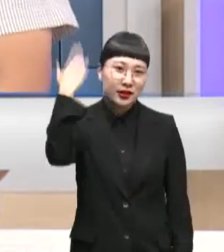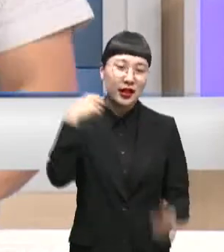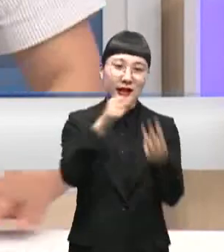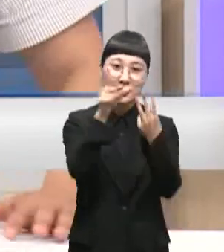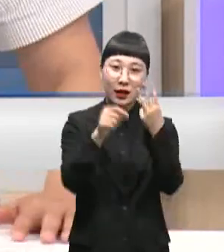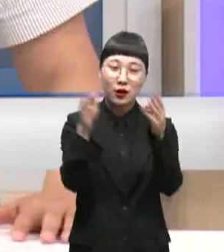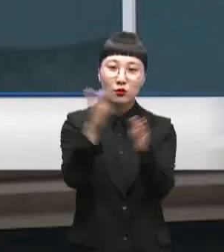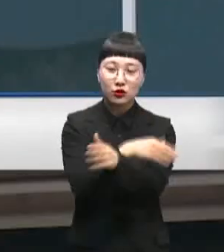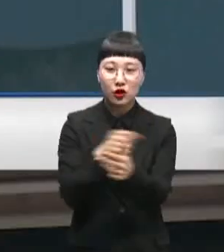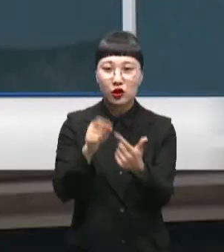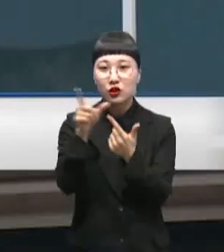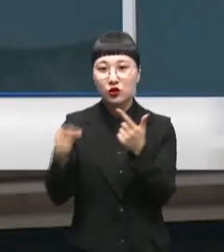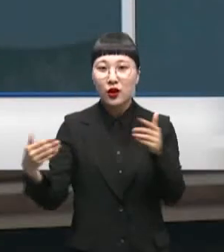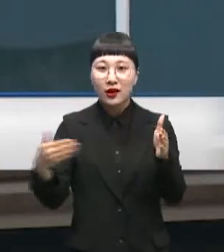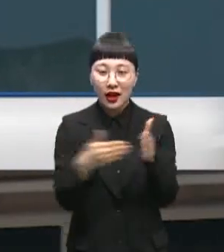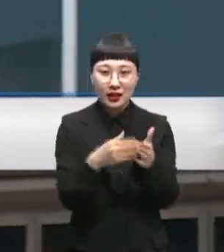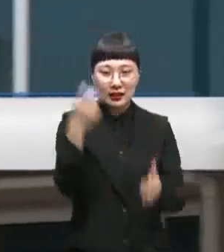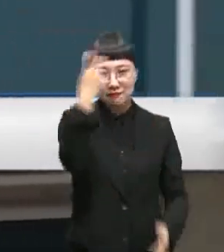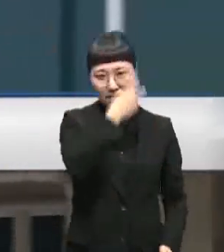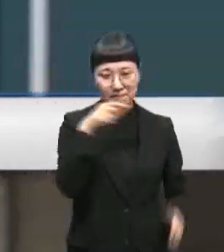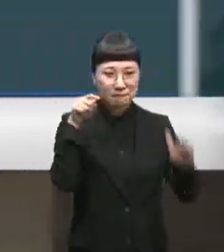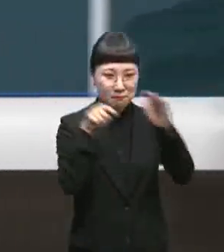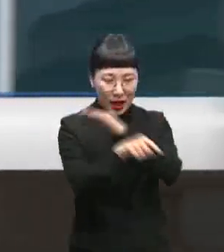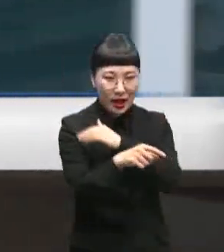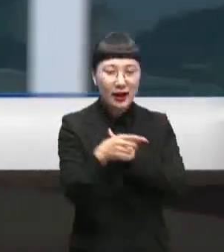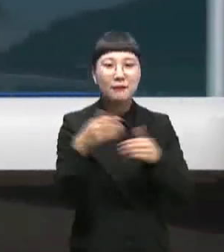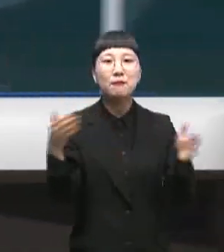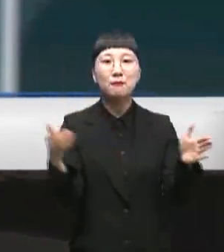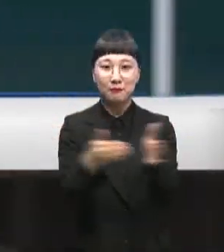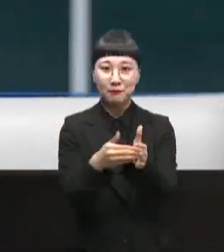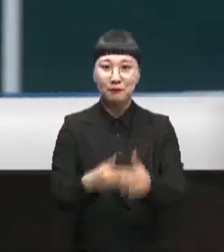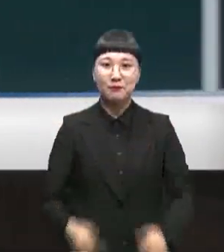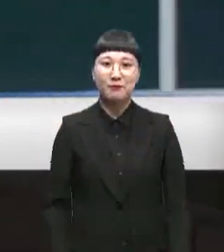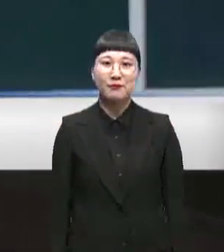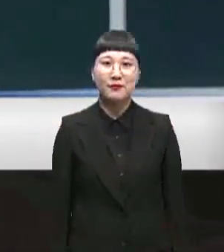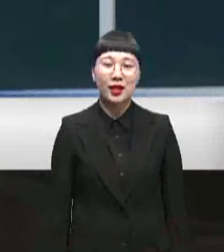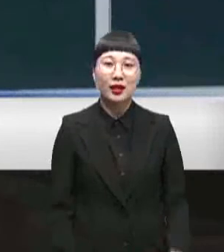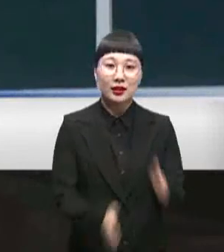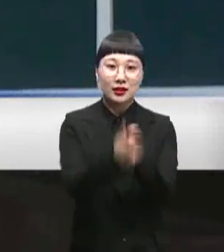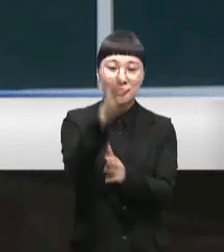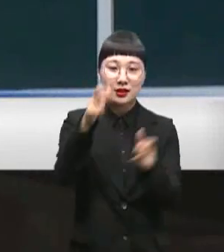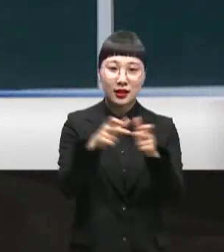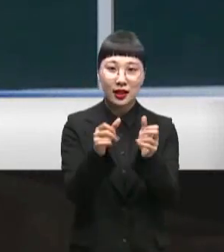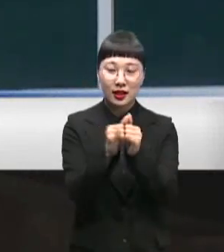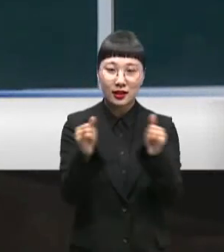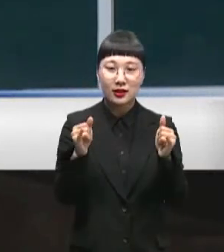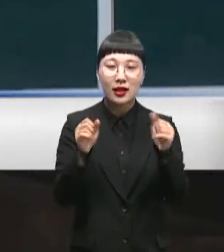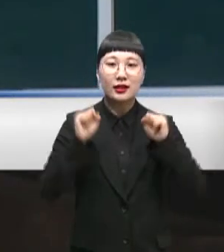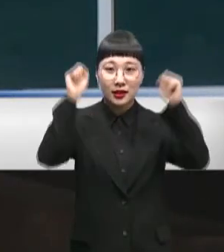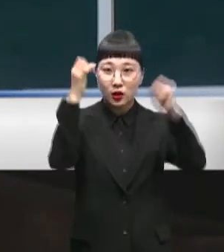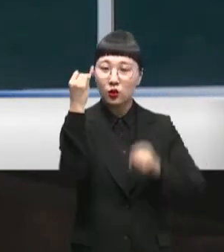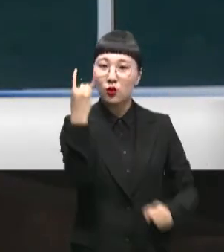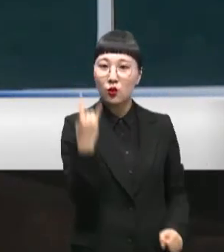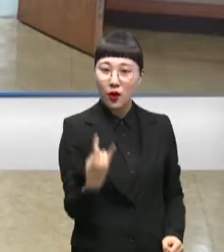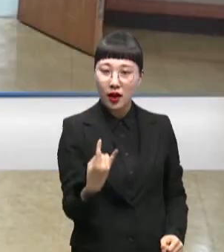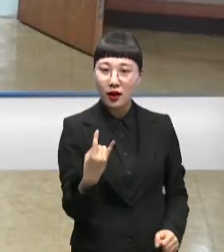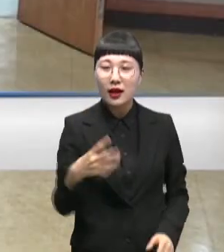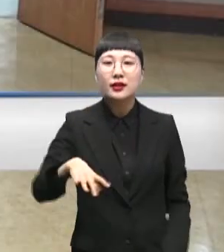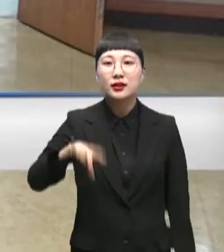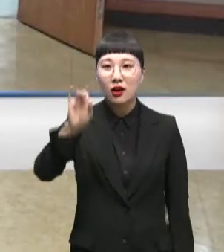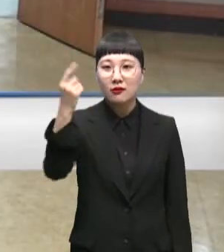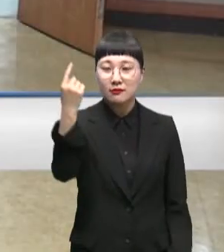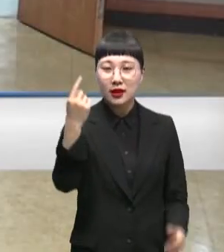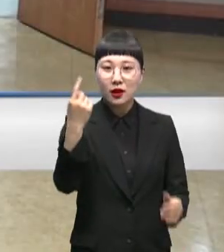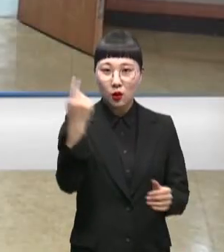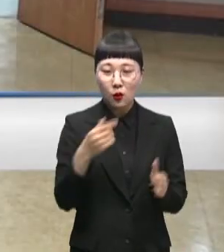전반기 지도점검을 모두 완료했습니다 이번 지도 점검은 시장이 철폐가 설립된 후 가장 강도가 높았으며